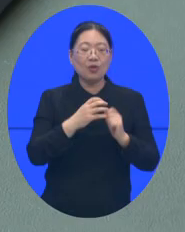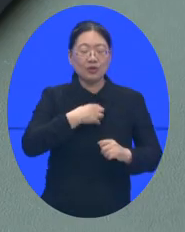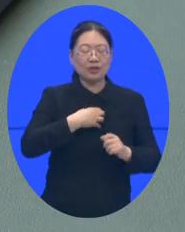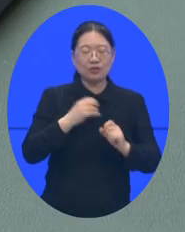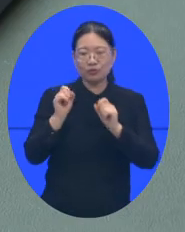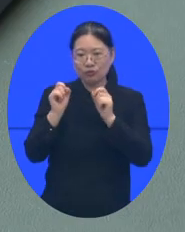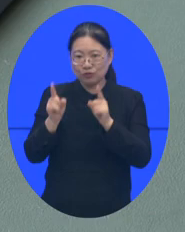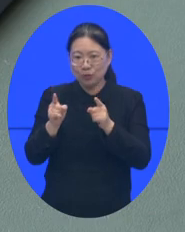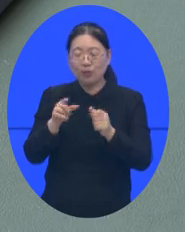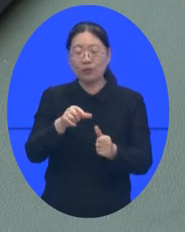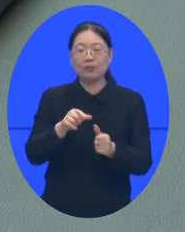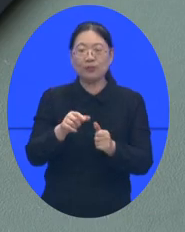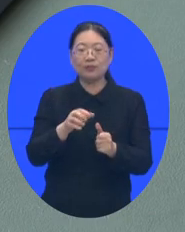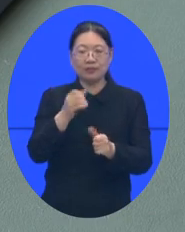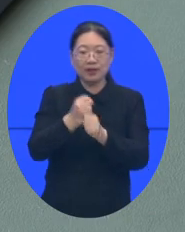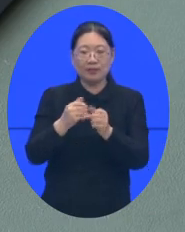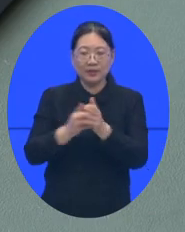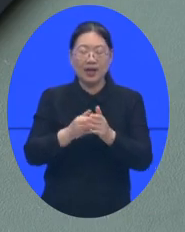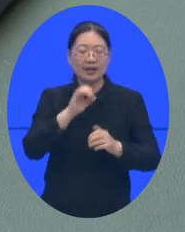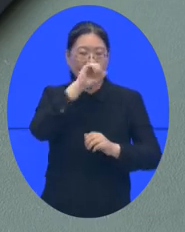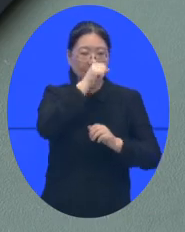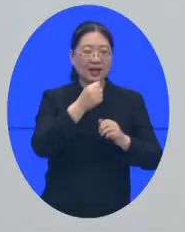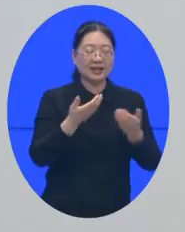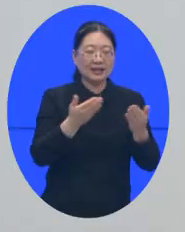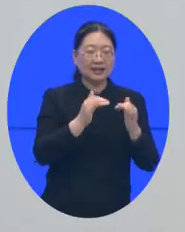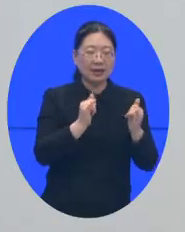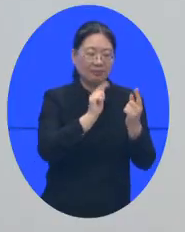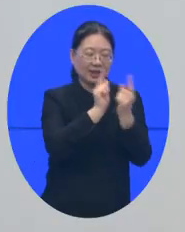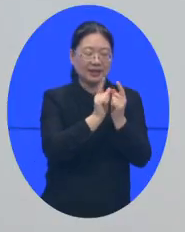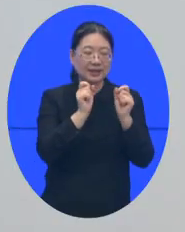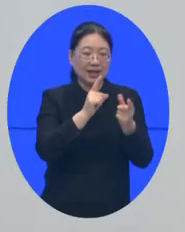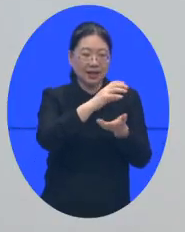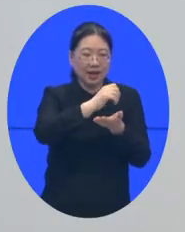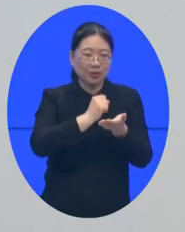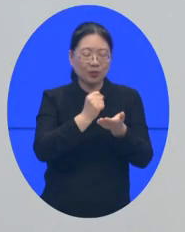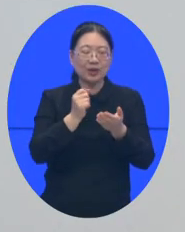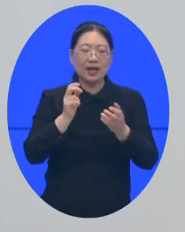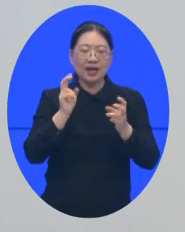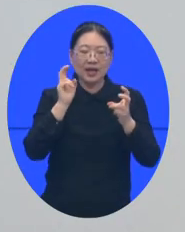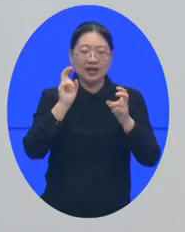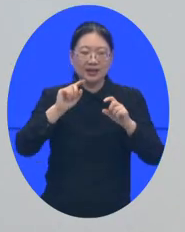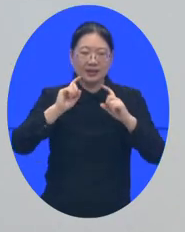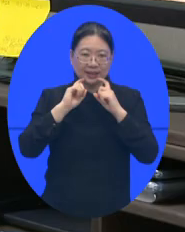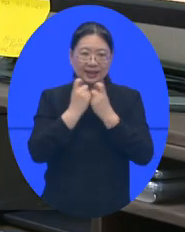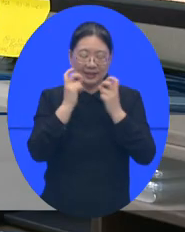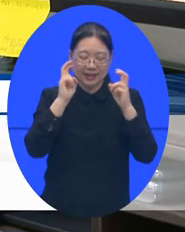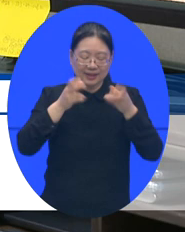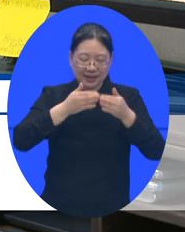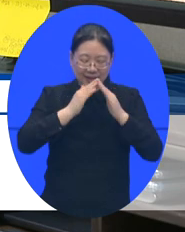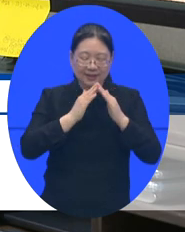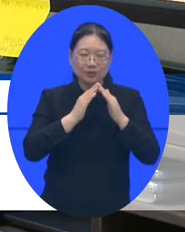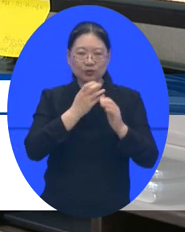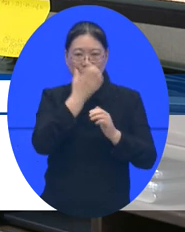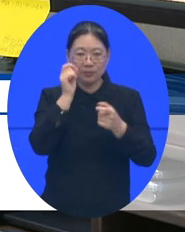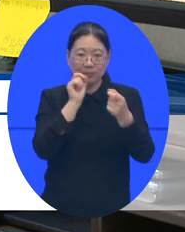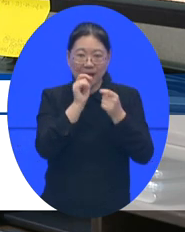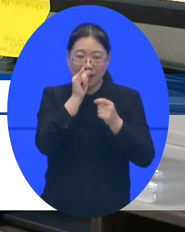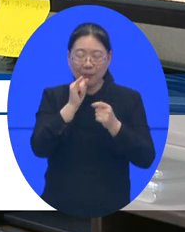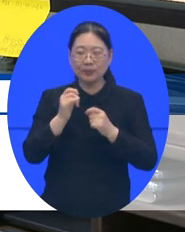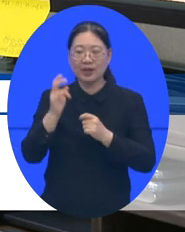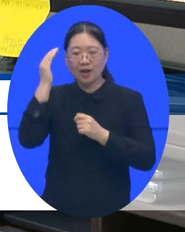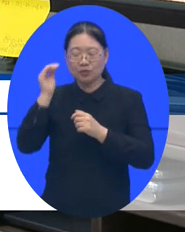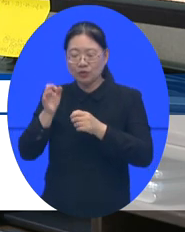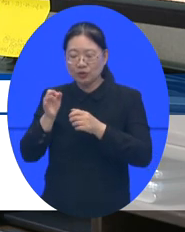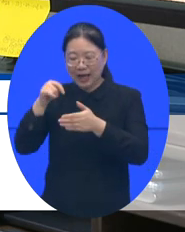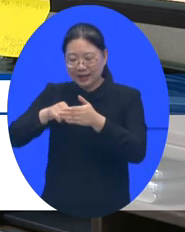겁니다 실제 대만 바이어들을 만날 수 있는 기회를 통해 창업의 꿈에 한 발더 가까워졌습니다 내소 시장에서 화 성공을